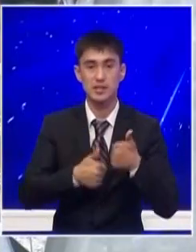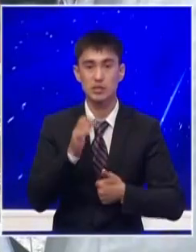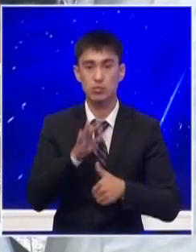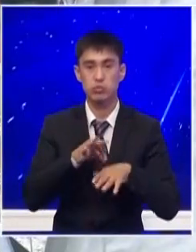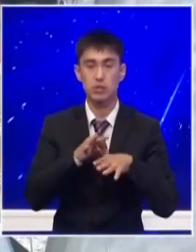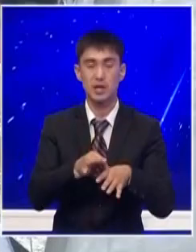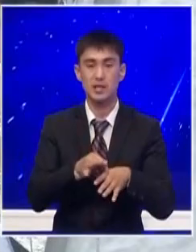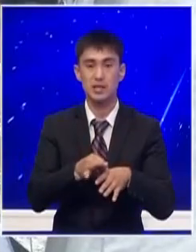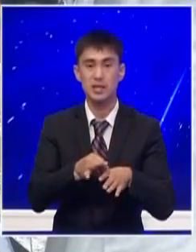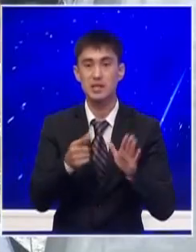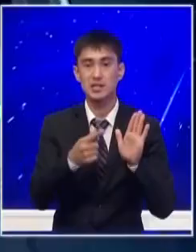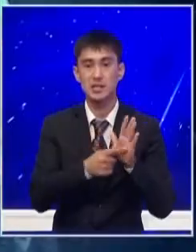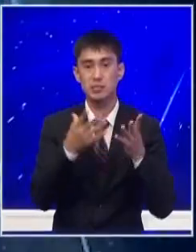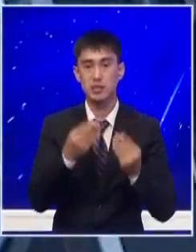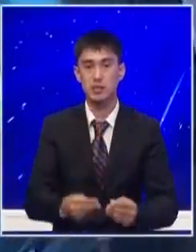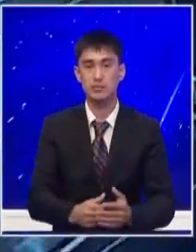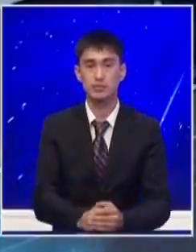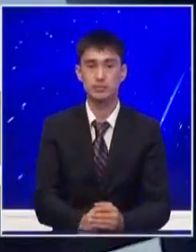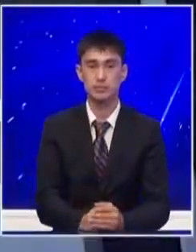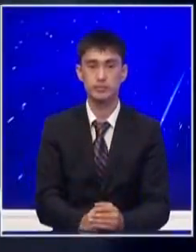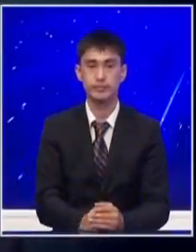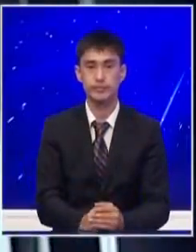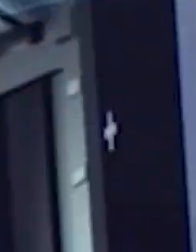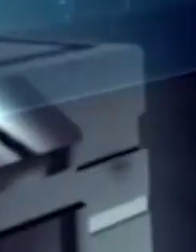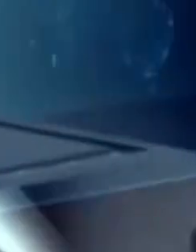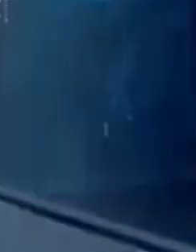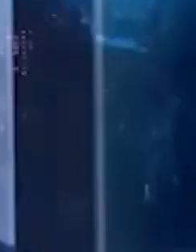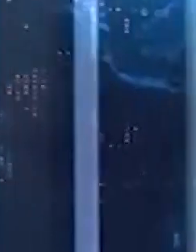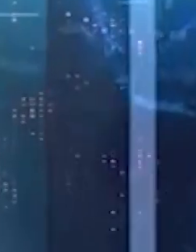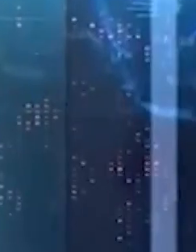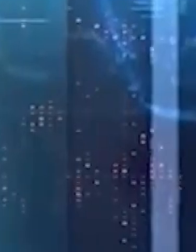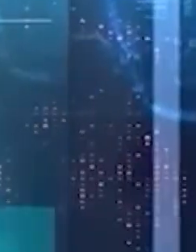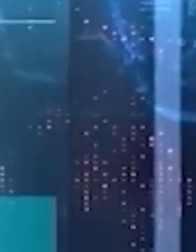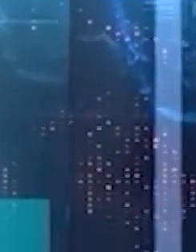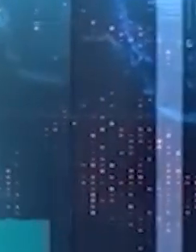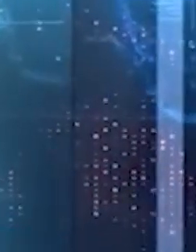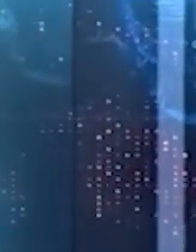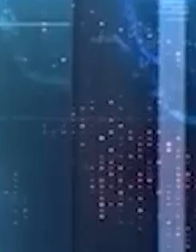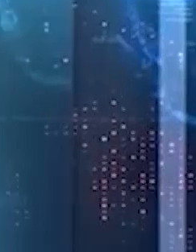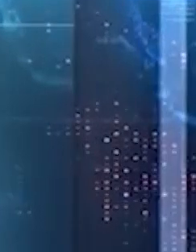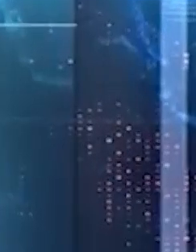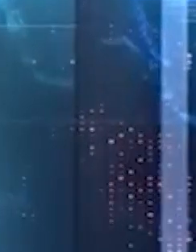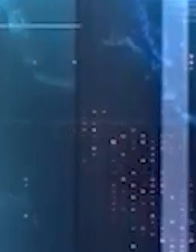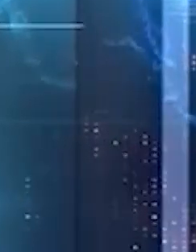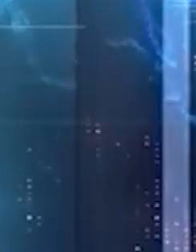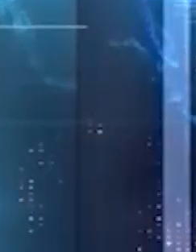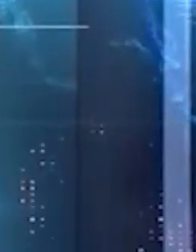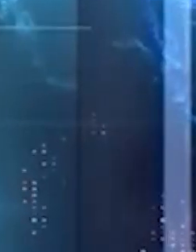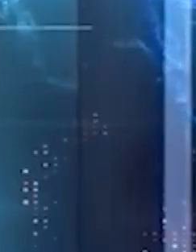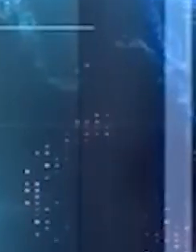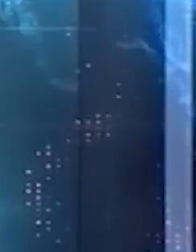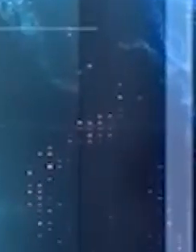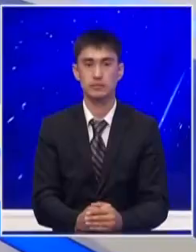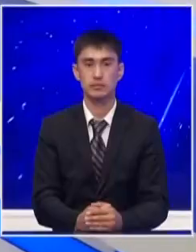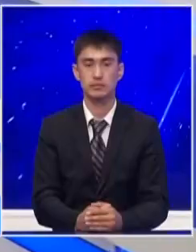будут проходить в течение 7 дней. Аружан Тнеибаева, Жайдарбек Нурбек, телеканал ЖЕТСУ, Алматинская область.